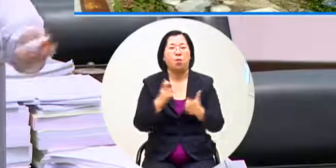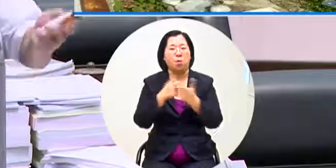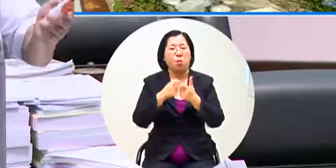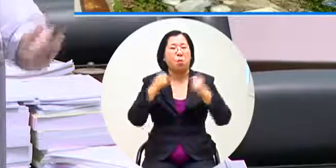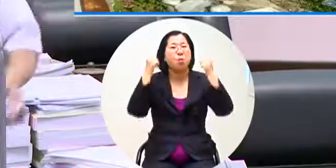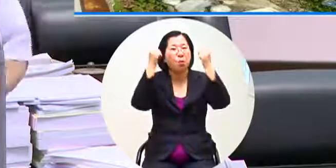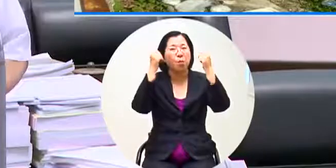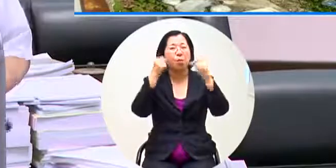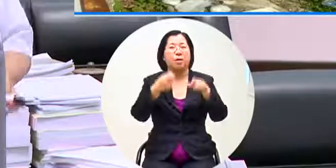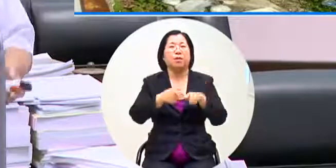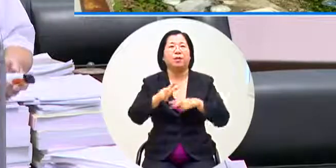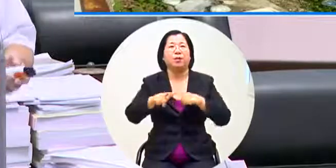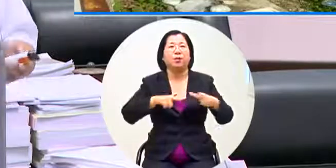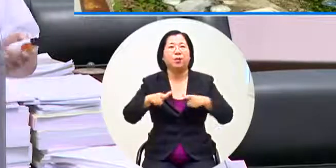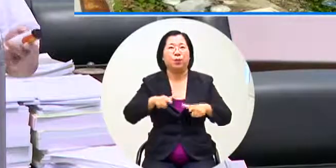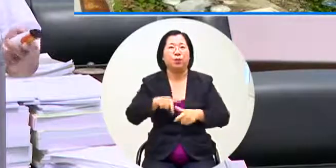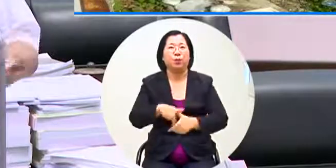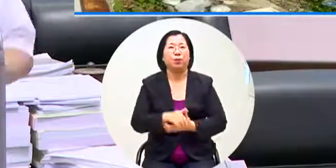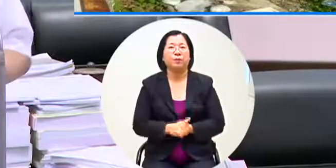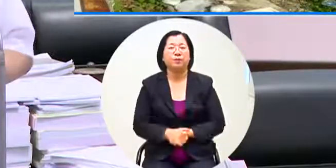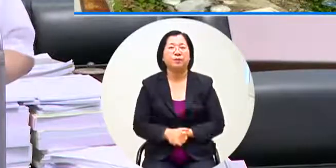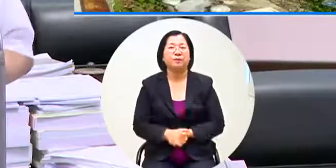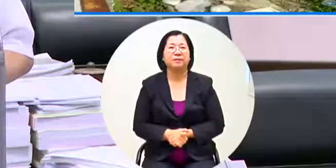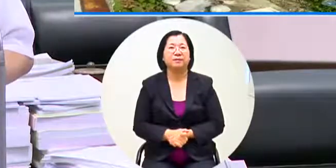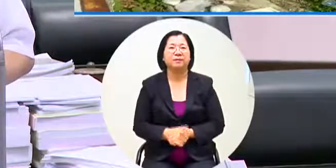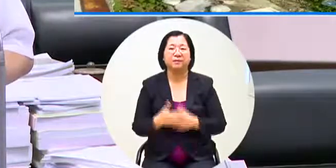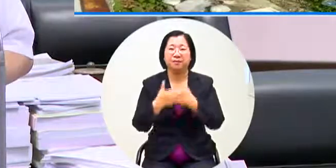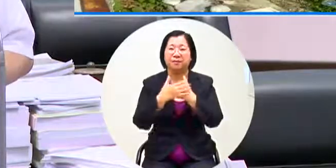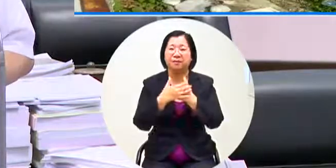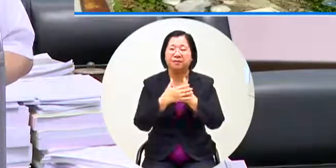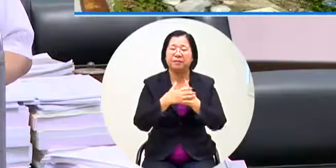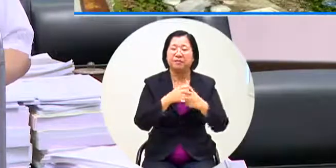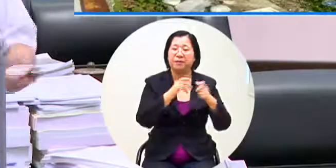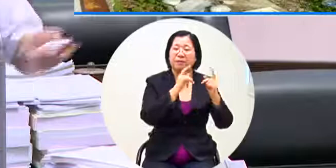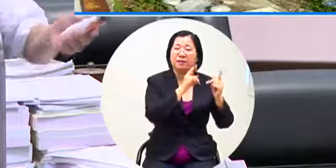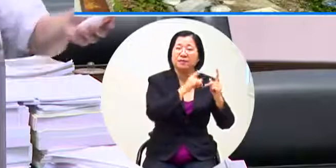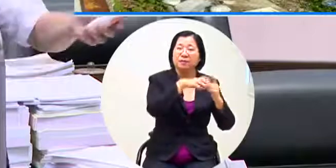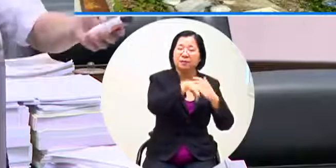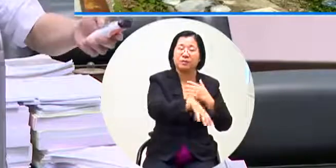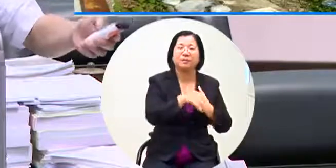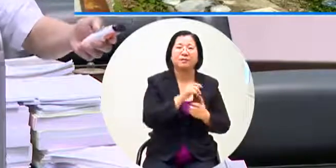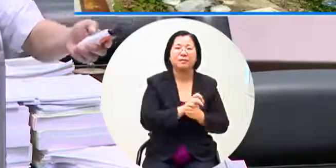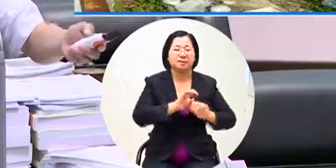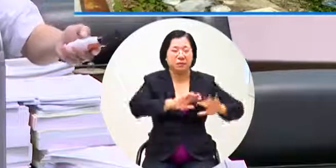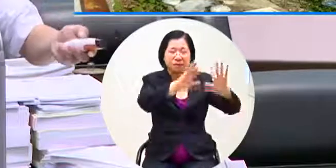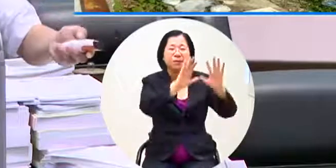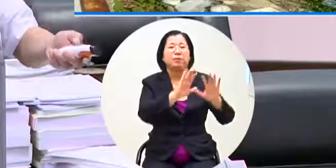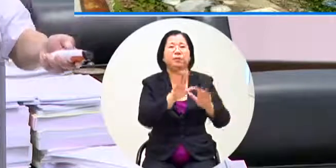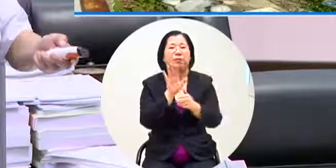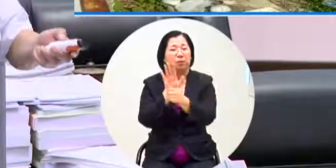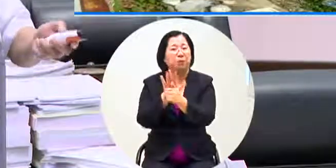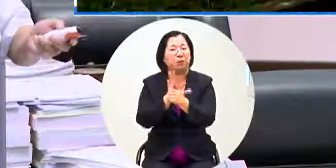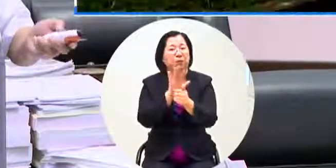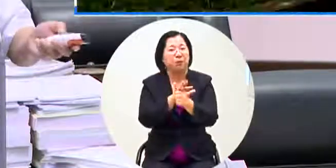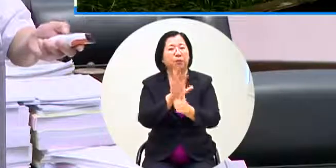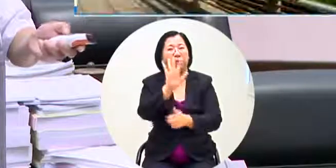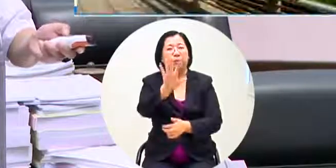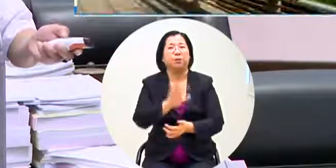内，对着咱捷运站下遮的这个发展帮助嘛正大啦吼。